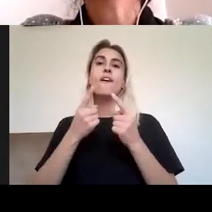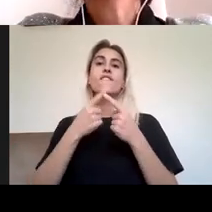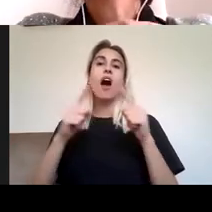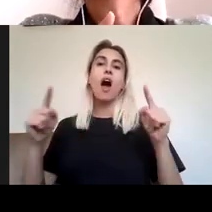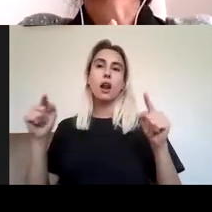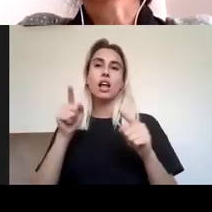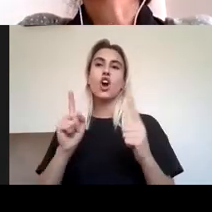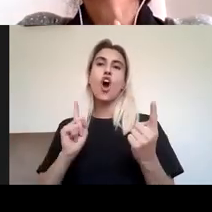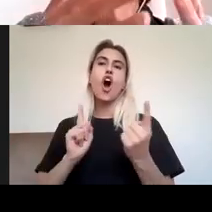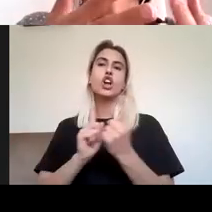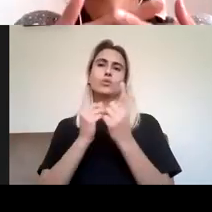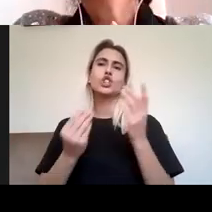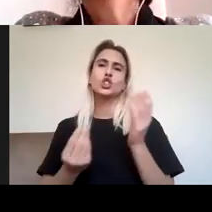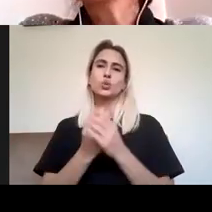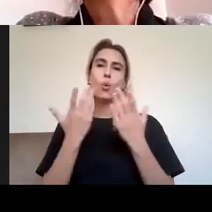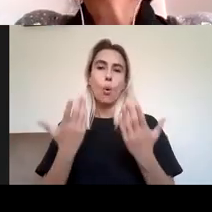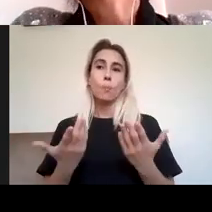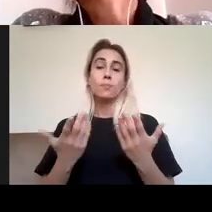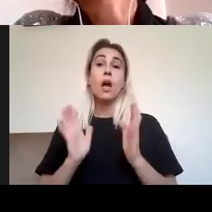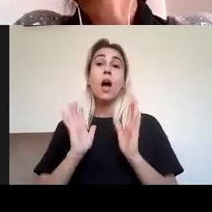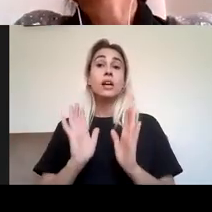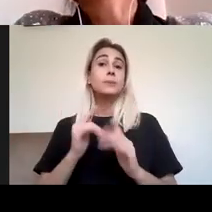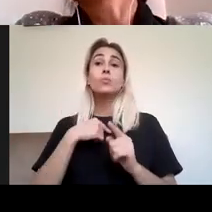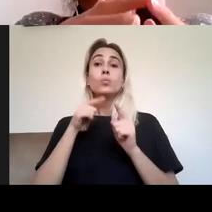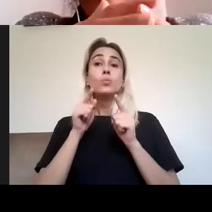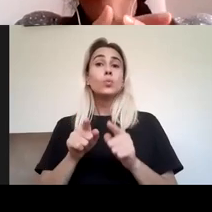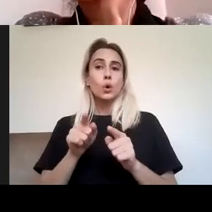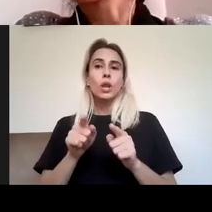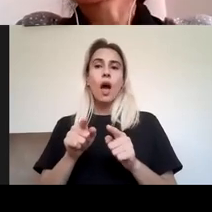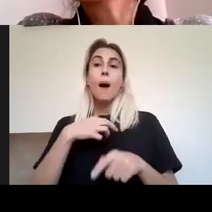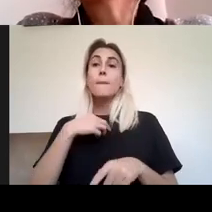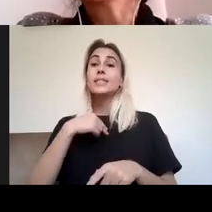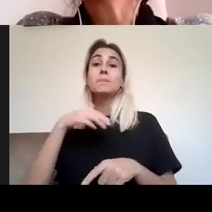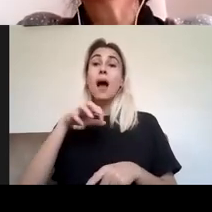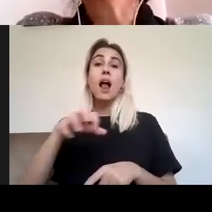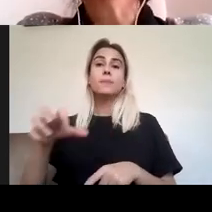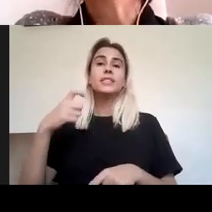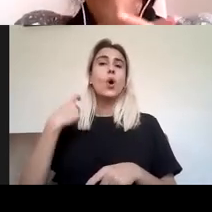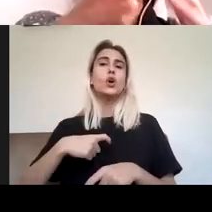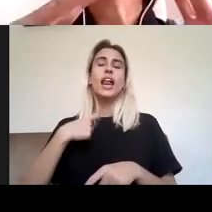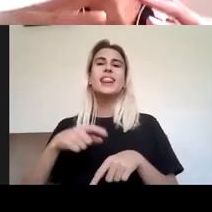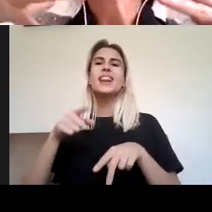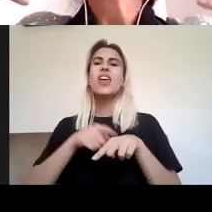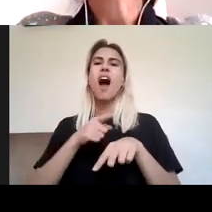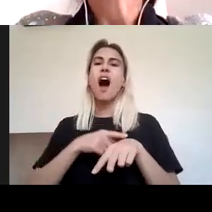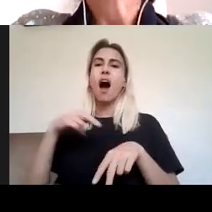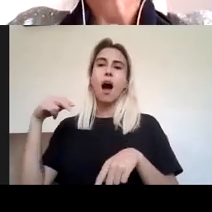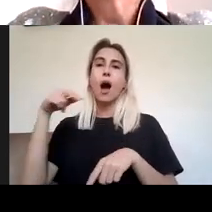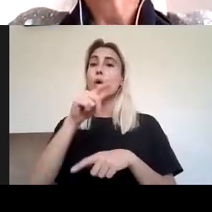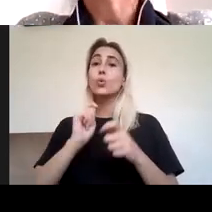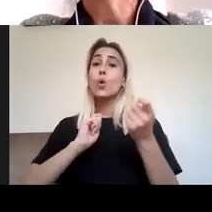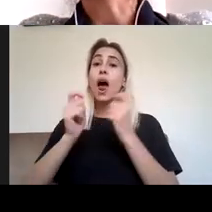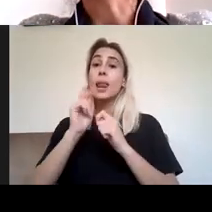karşımıza çıkıyor. Aslında burada bizim alanımızda özellikle yayaların kullanım